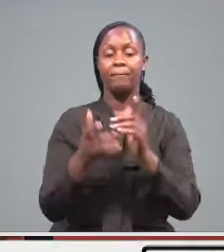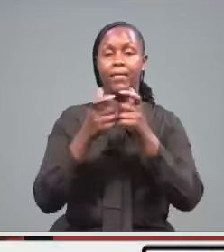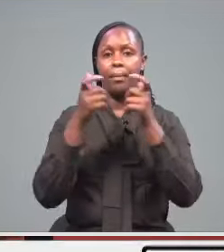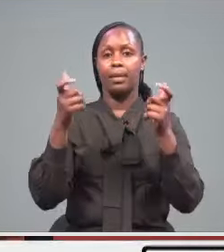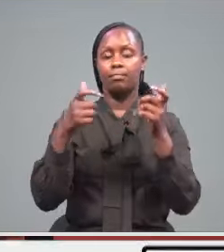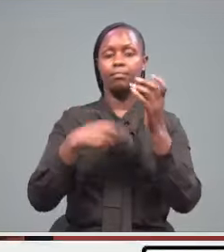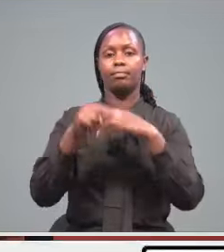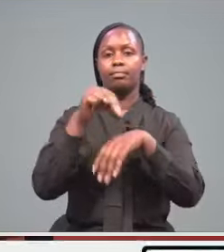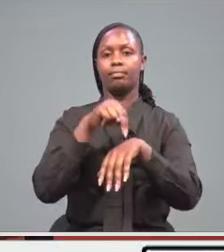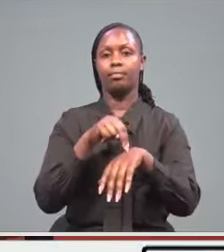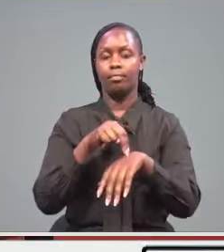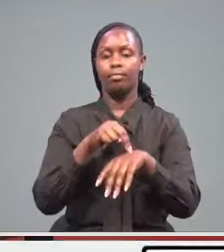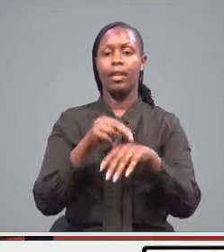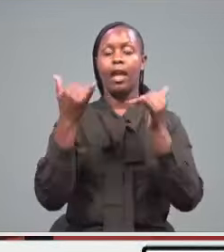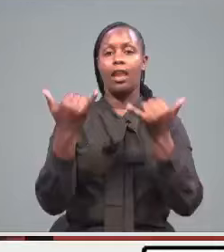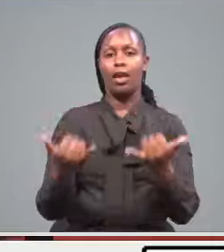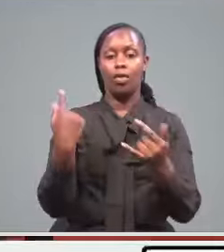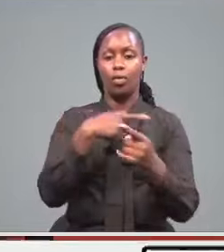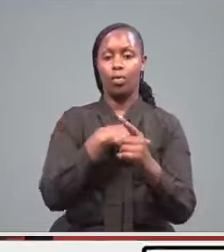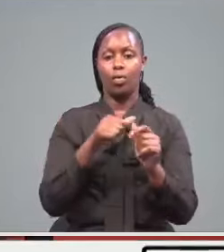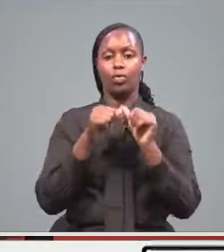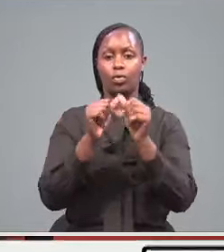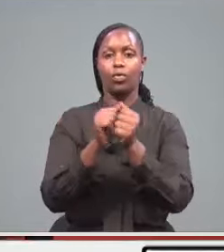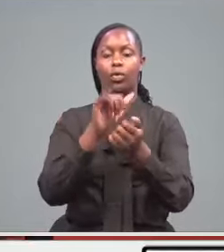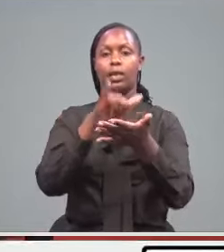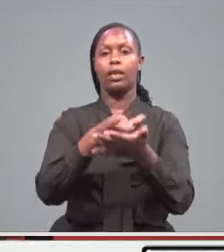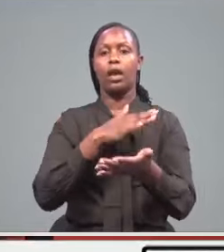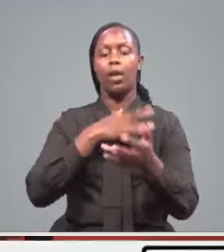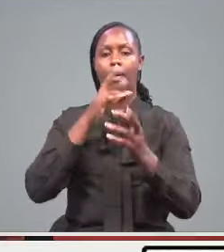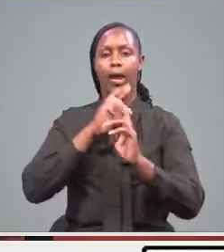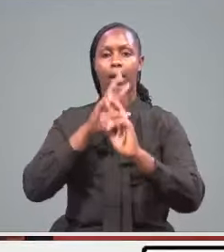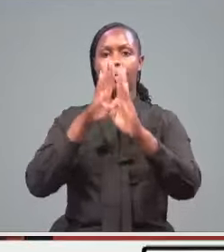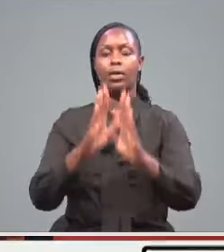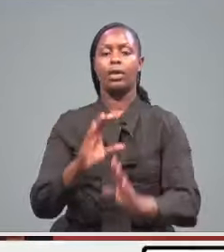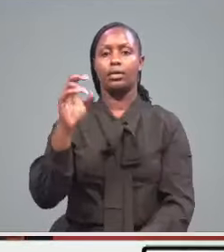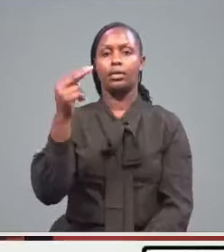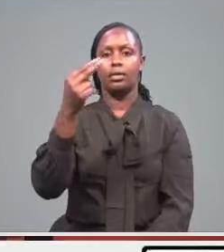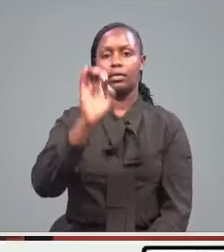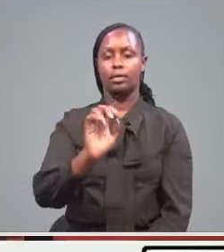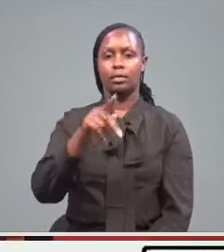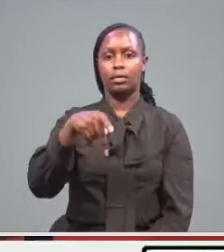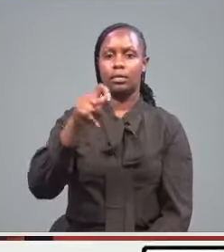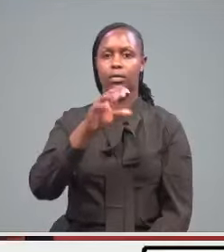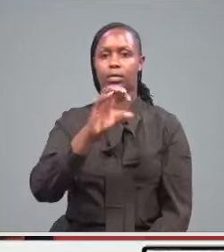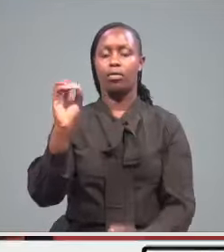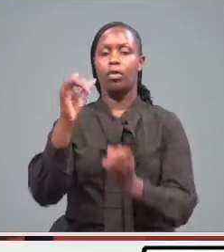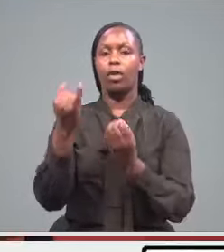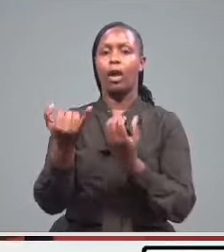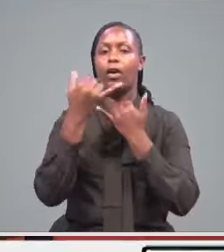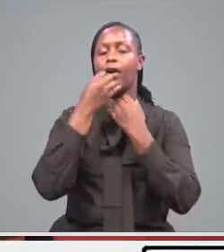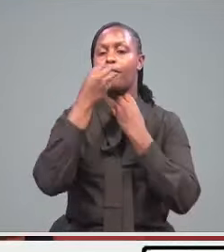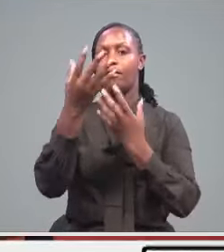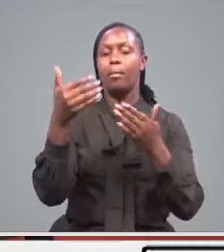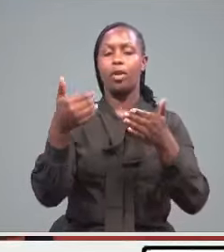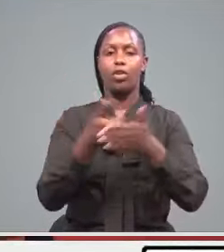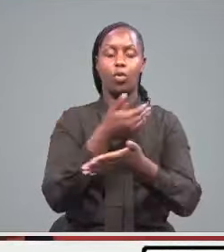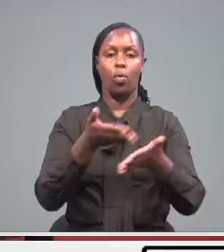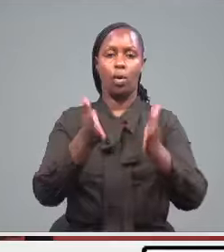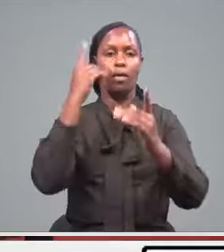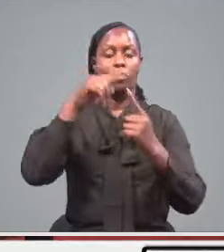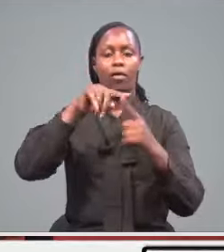chungu nzima, kinyume na hali ya awali. Mwanahabari wetu Chepto Boit sasa anaarifu kuhusu taswira mpya ya kaunti ya Kwale